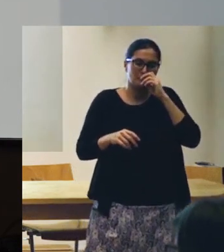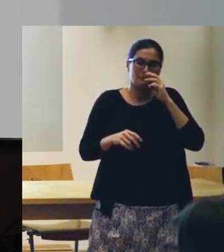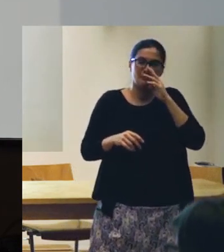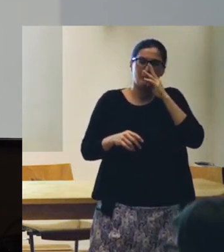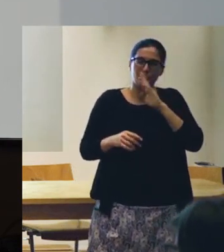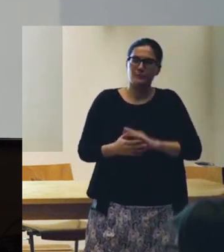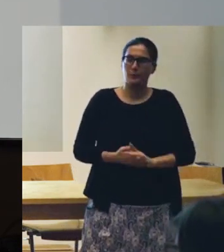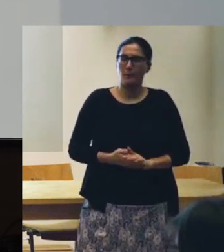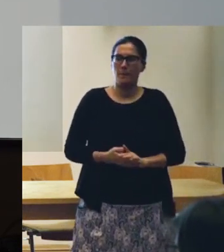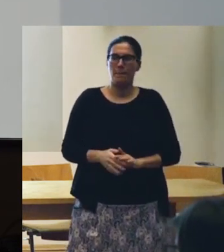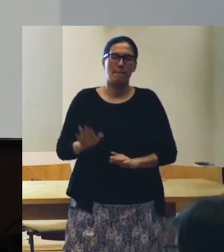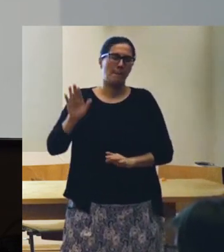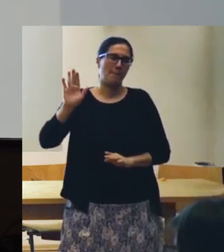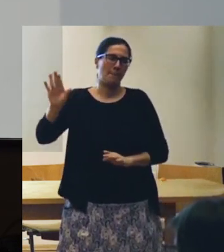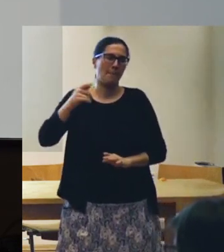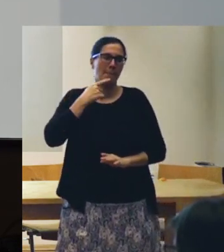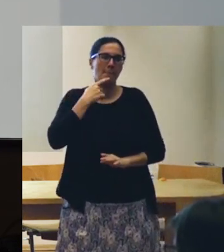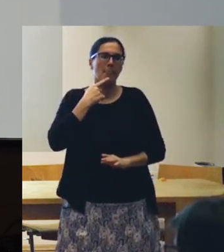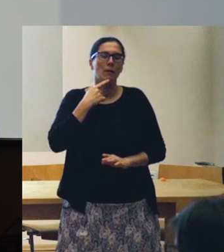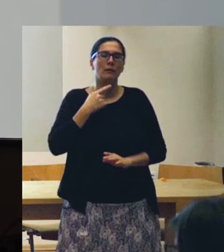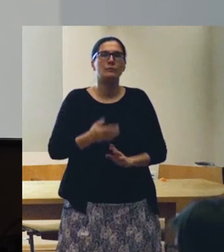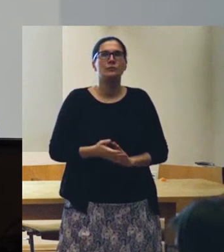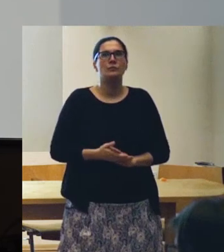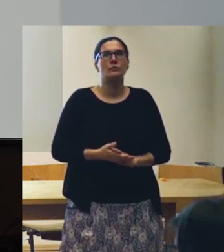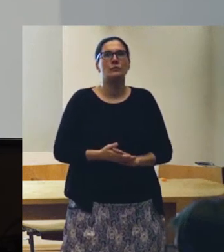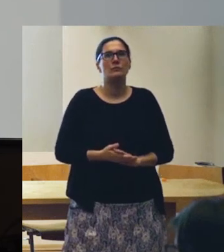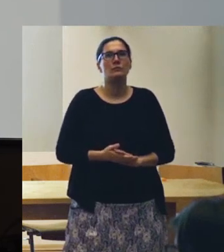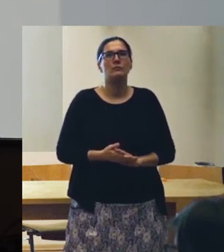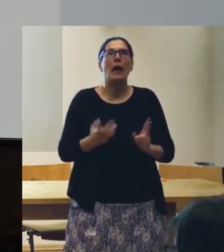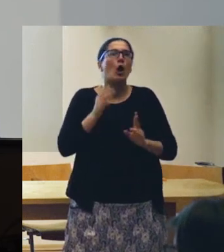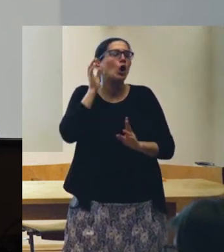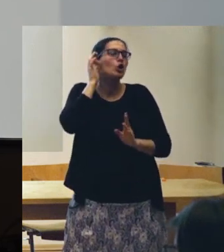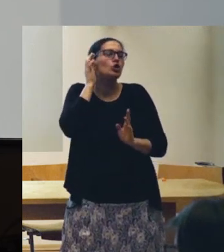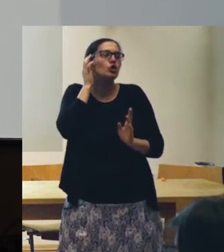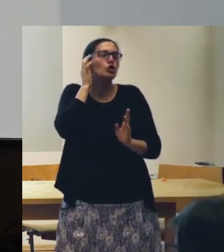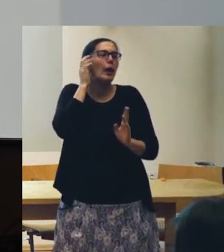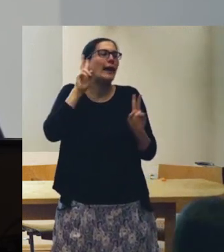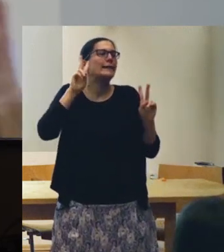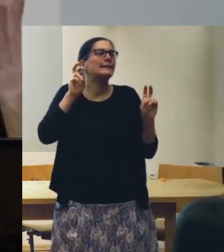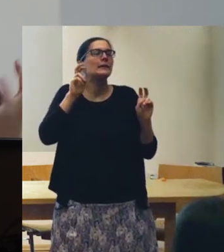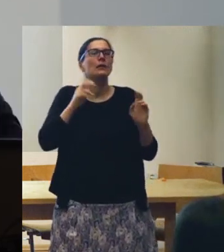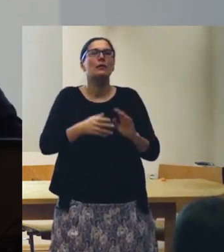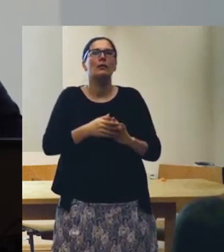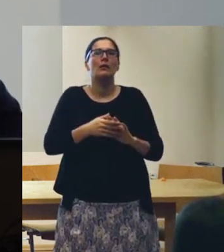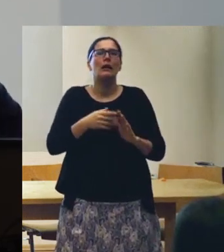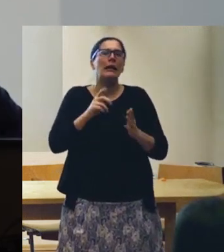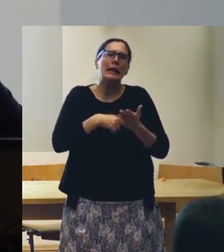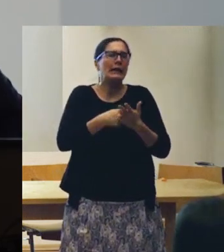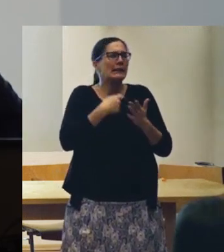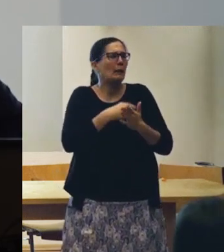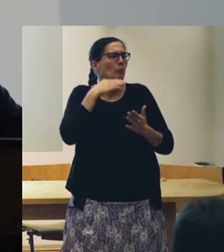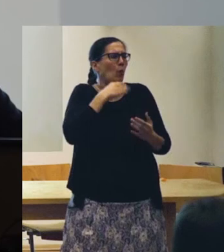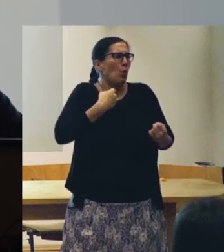něčeho, čemu ona říká slabý subjekt nebo feminní subjekt, který není ten maskulinní objekt,